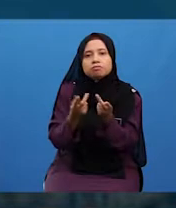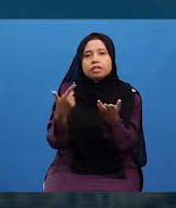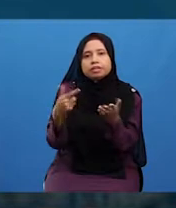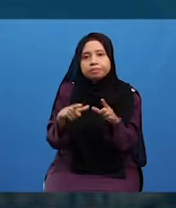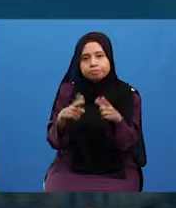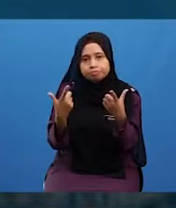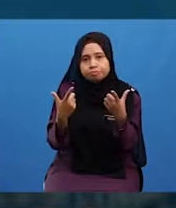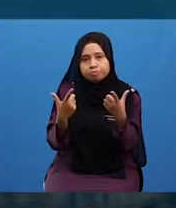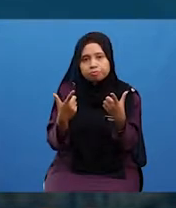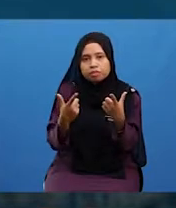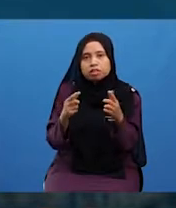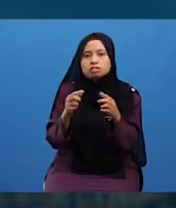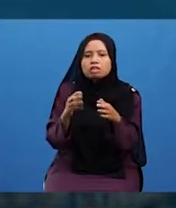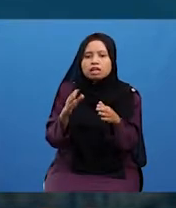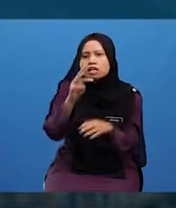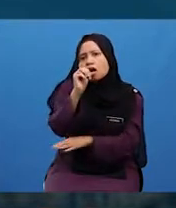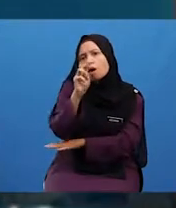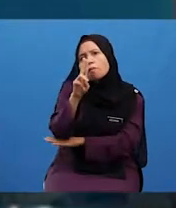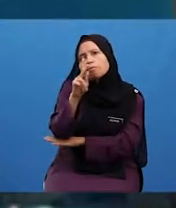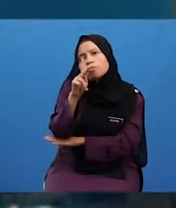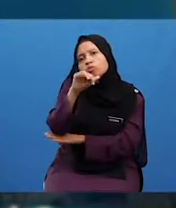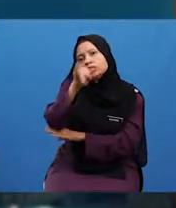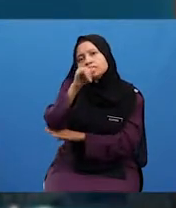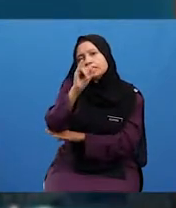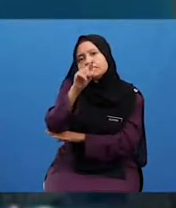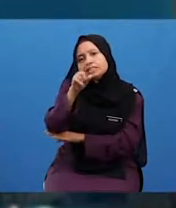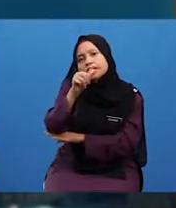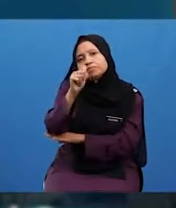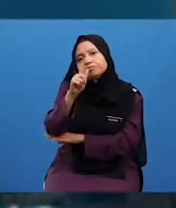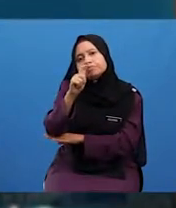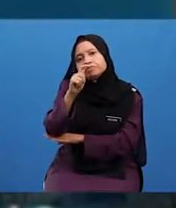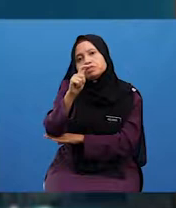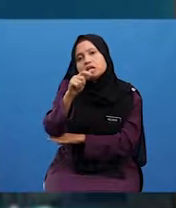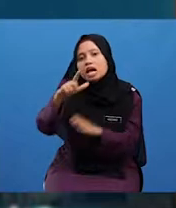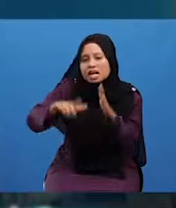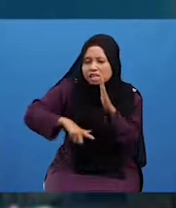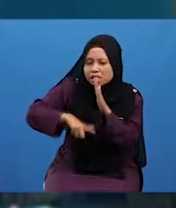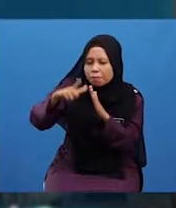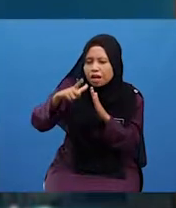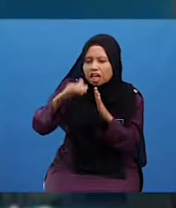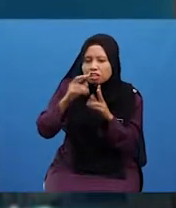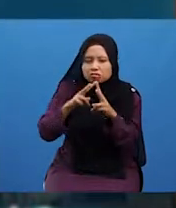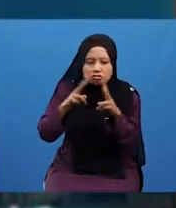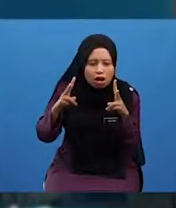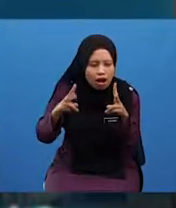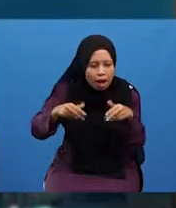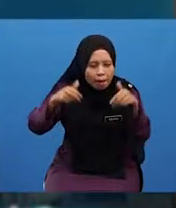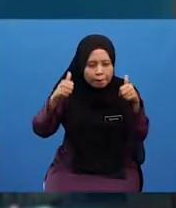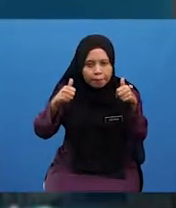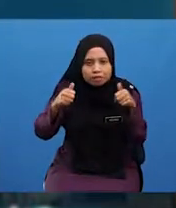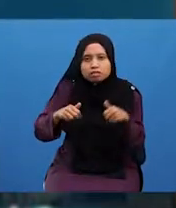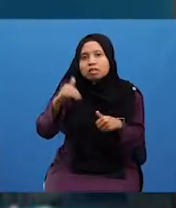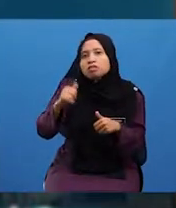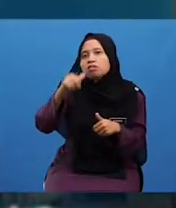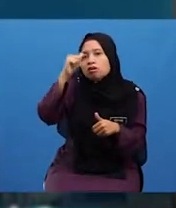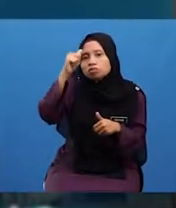Kitab Al-Quran adalah mukjizat teragung, iaitu kelebihan luar biasa yang Allah Subhanahu Wa